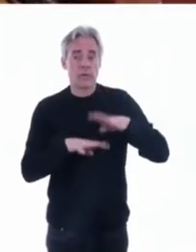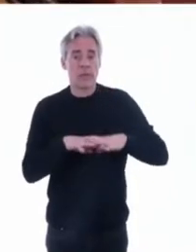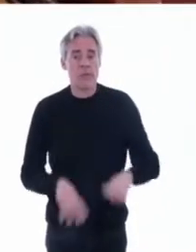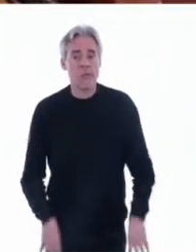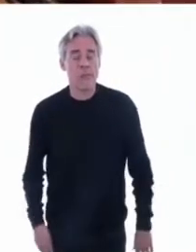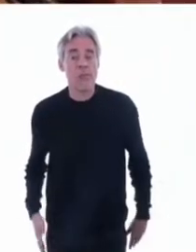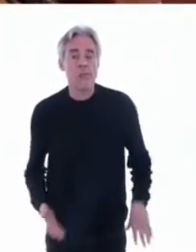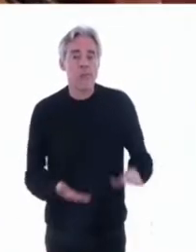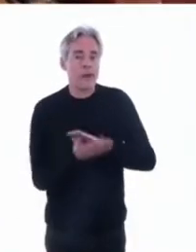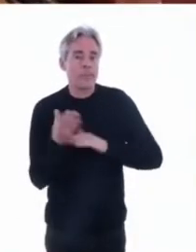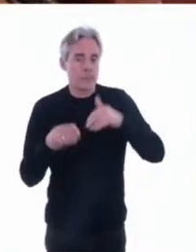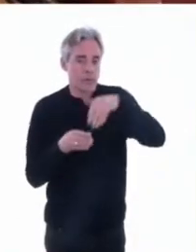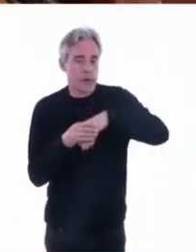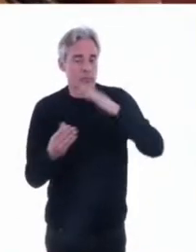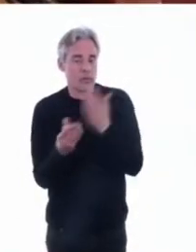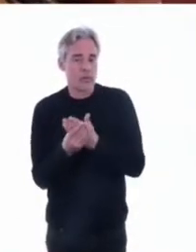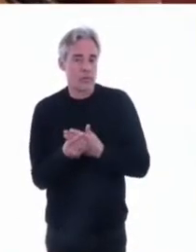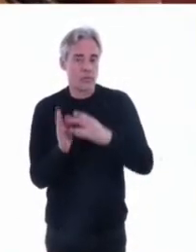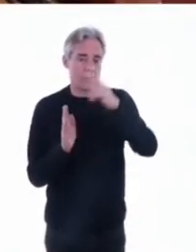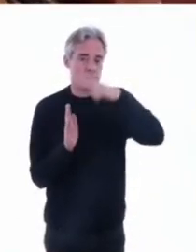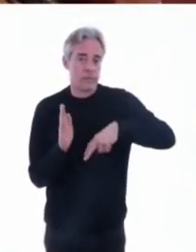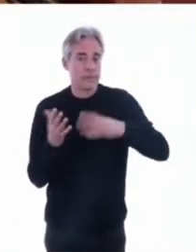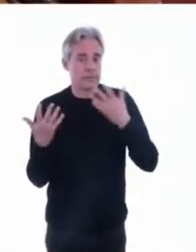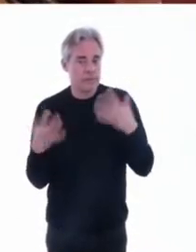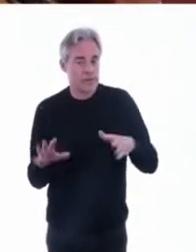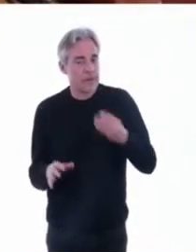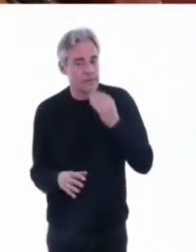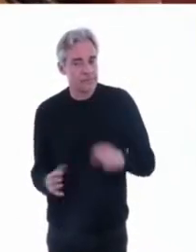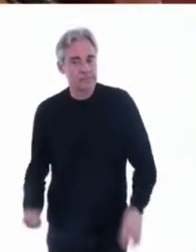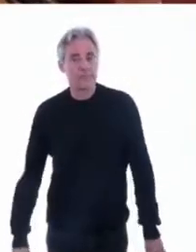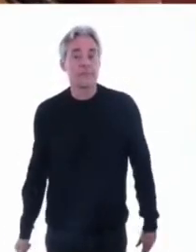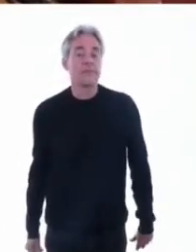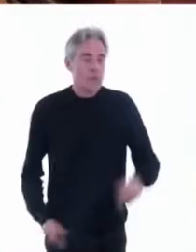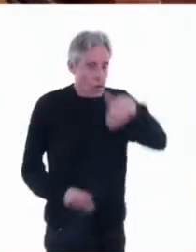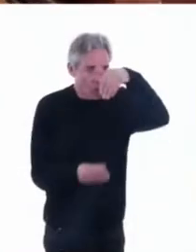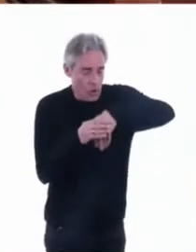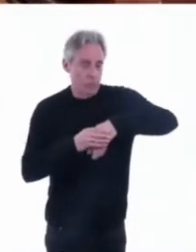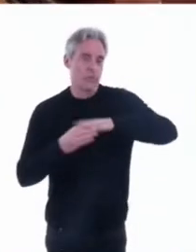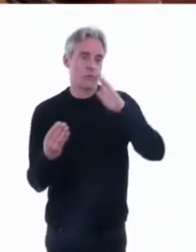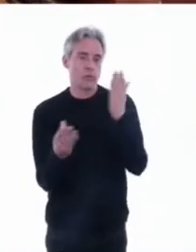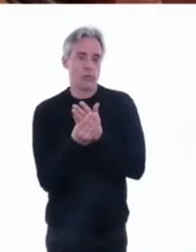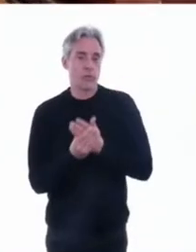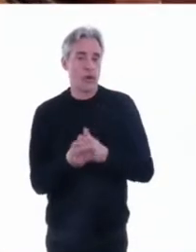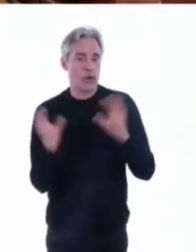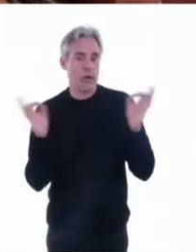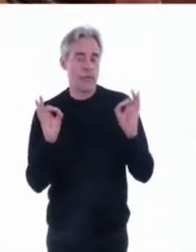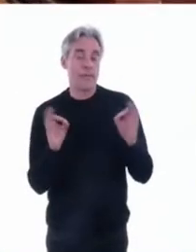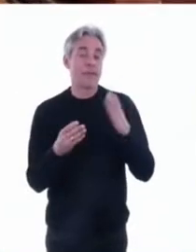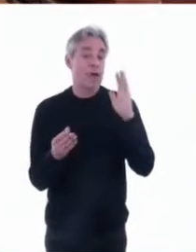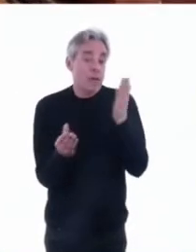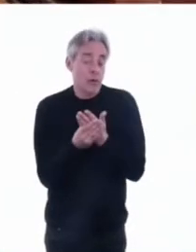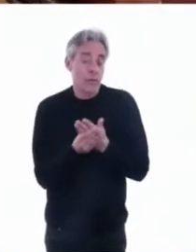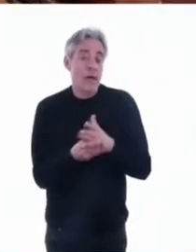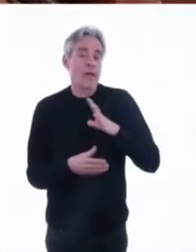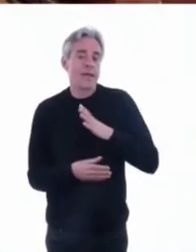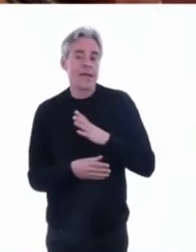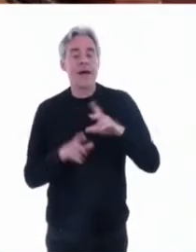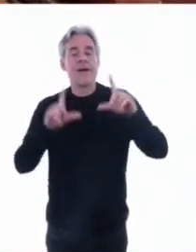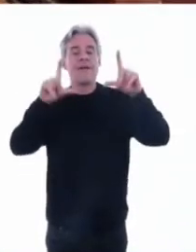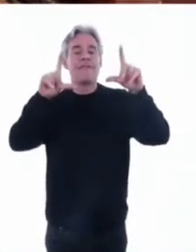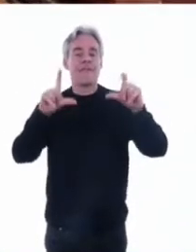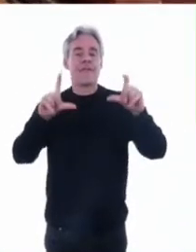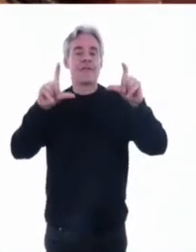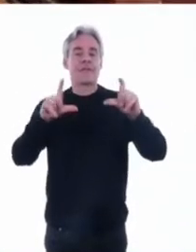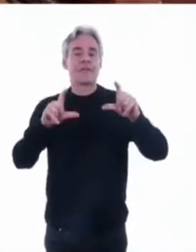Je suis désolée, dans ce document, si tu veux bien me laisser finir, dans ce document, voilà, dans ce document, il y a la photo